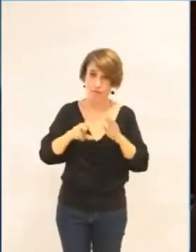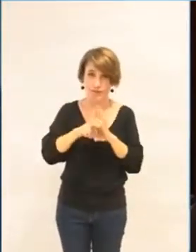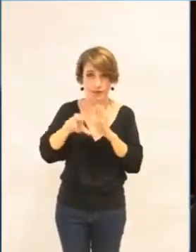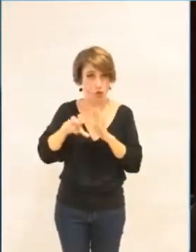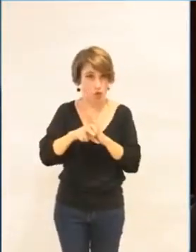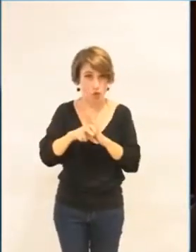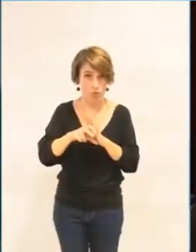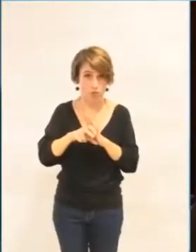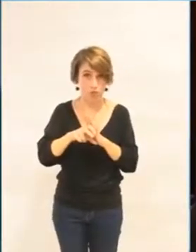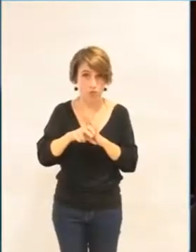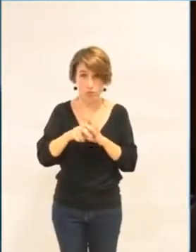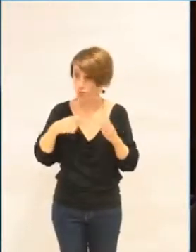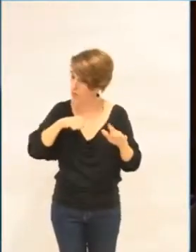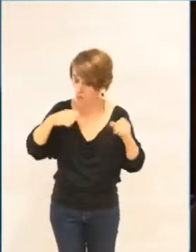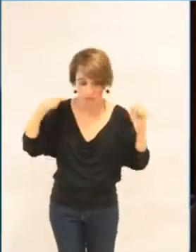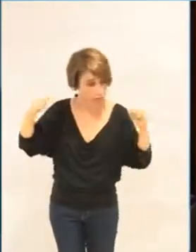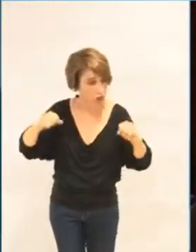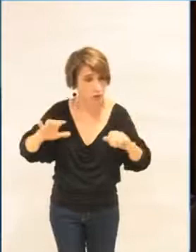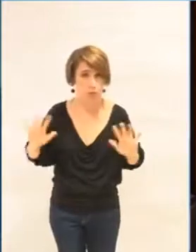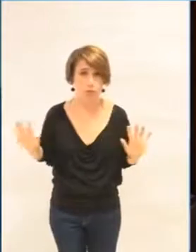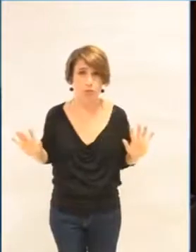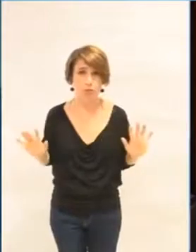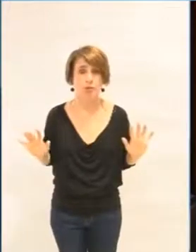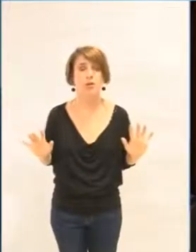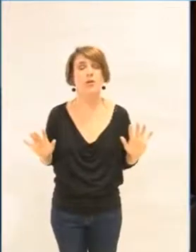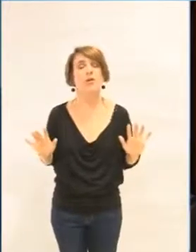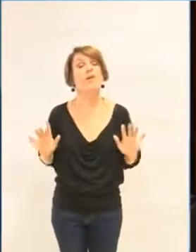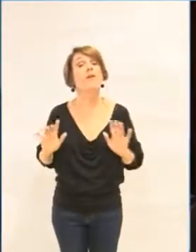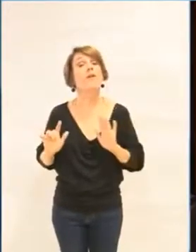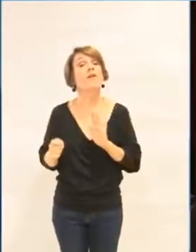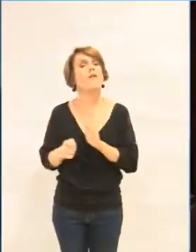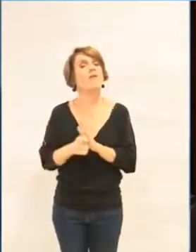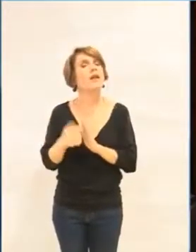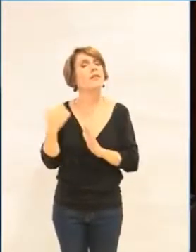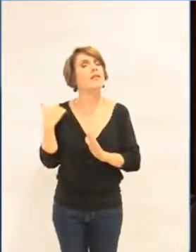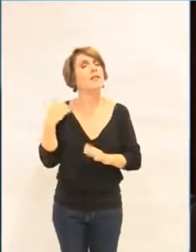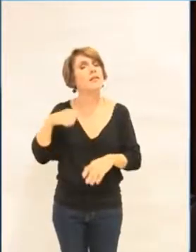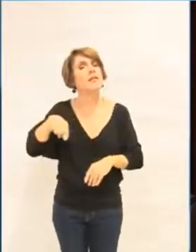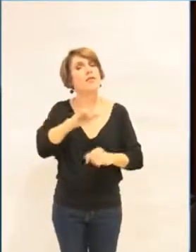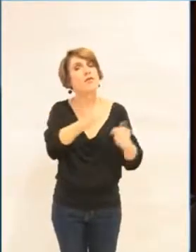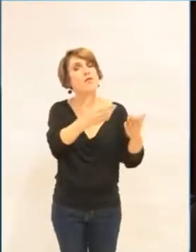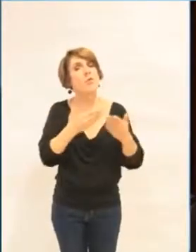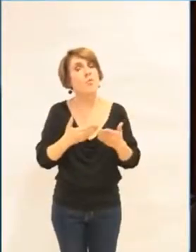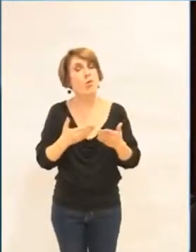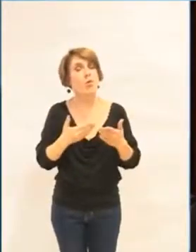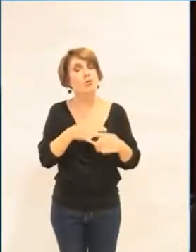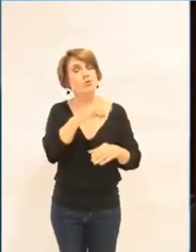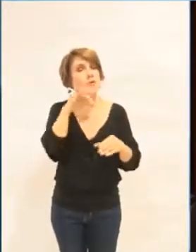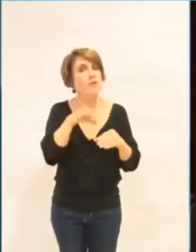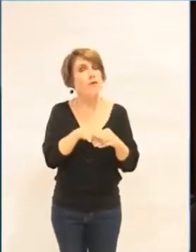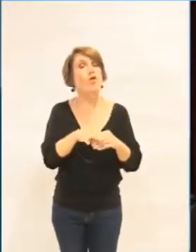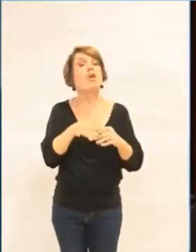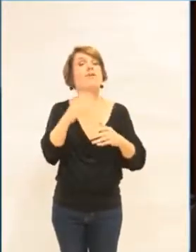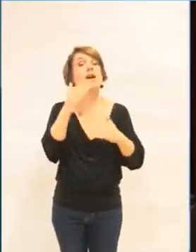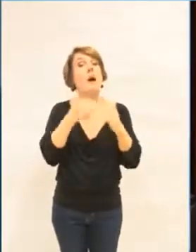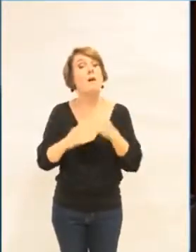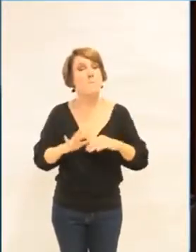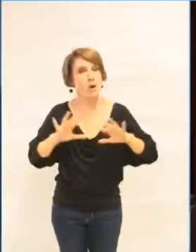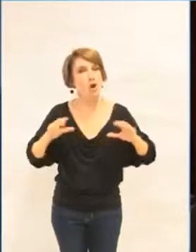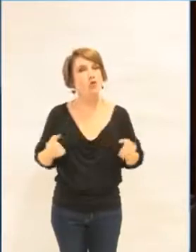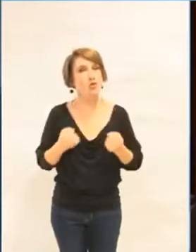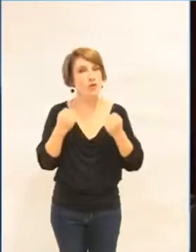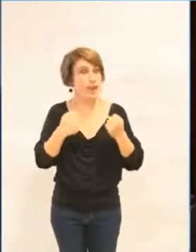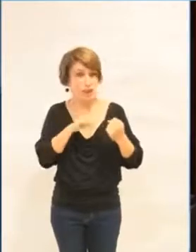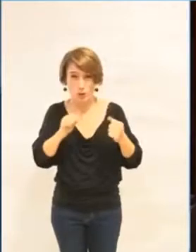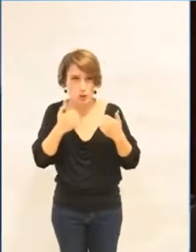au moment de la mise en œuvre du plan dit plan de sauvegarde, vœu auquel vous n'aviez pas accédé, en nous disant